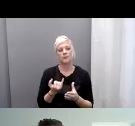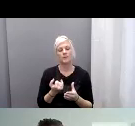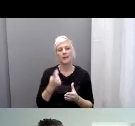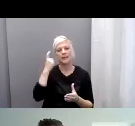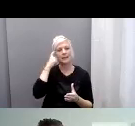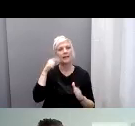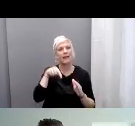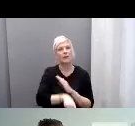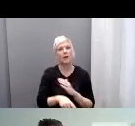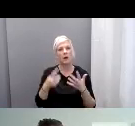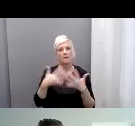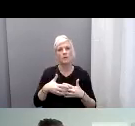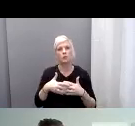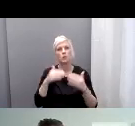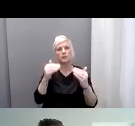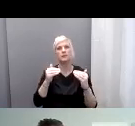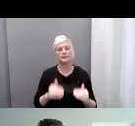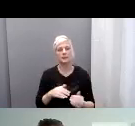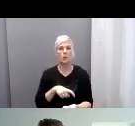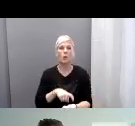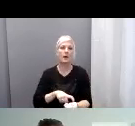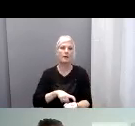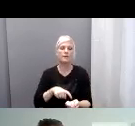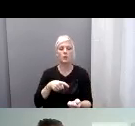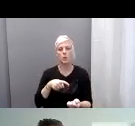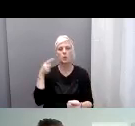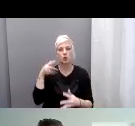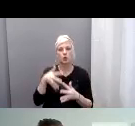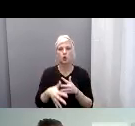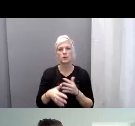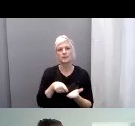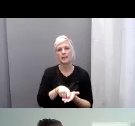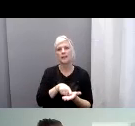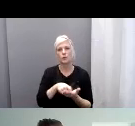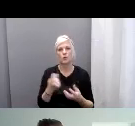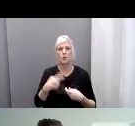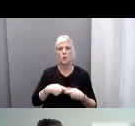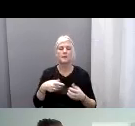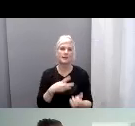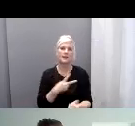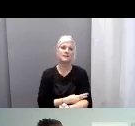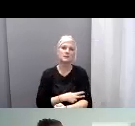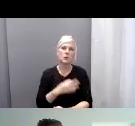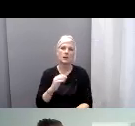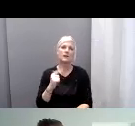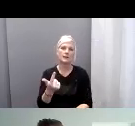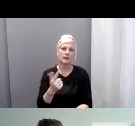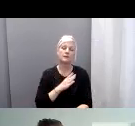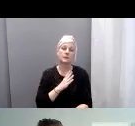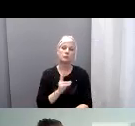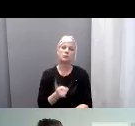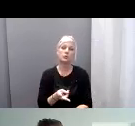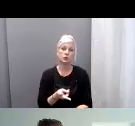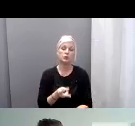intellektuella funktionsnedsättningar och neuropsykiatriska diagnoser kopplat till sexualitet.